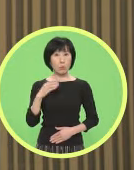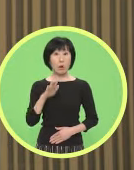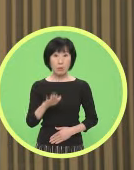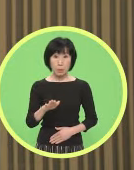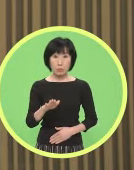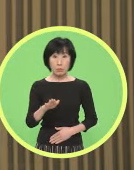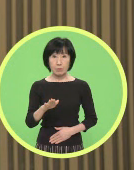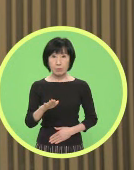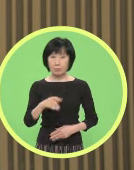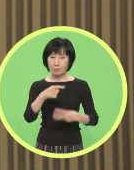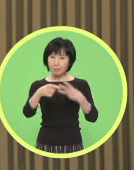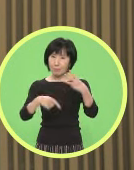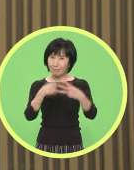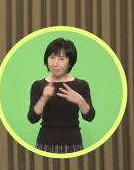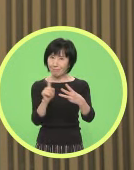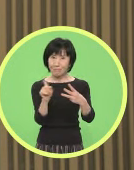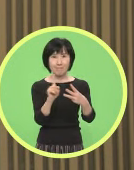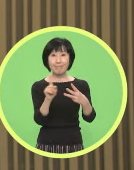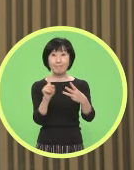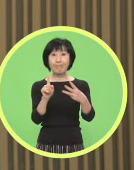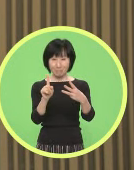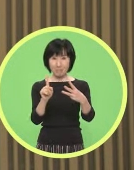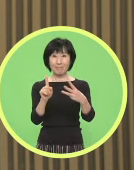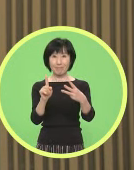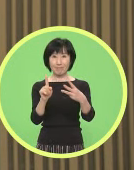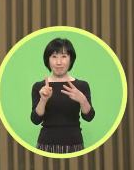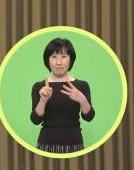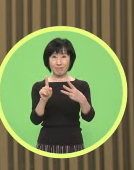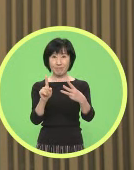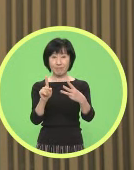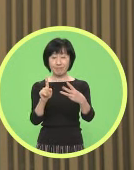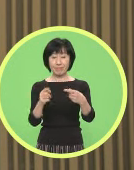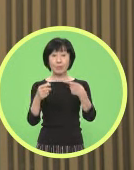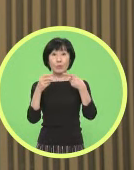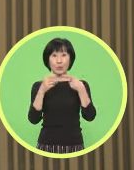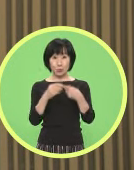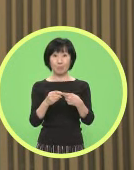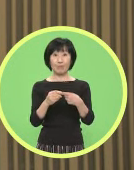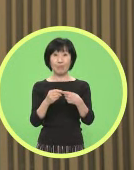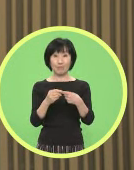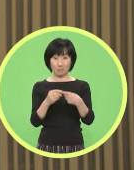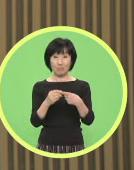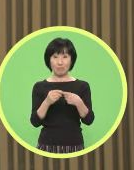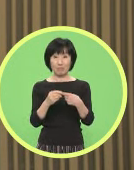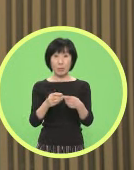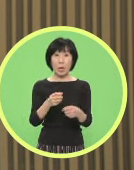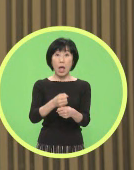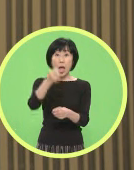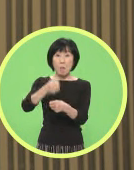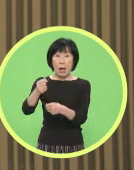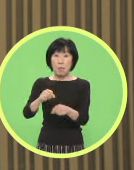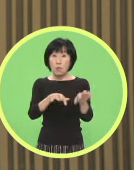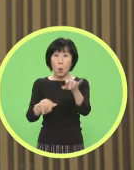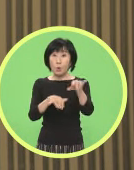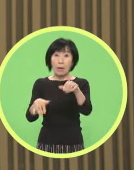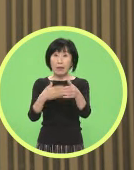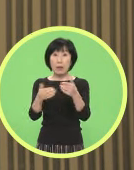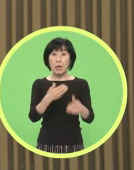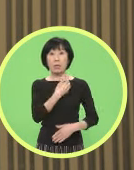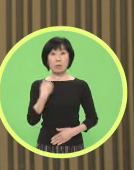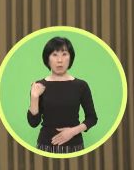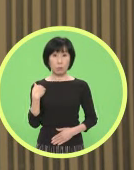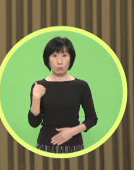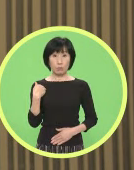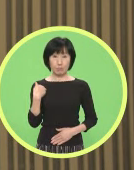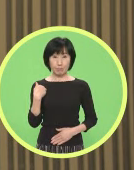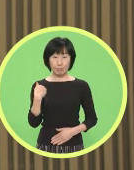できるコーナーがあるのですが、それは次のうちどれでしょうか。1、パイプオルガンを演